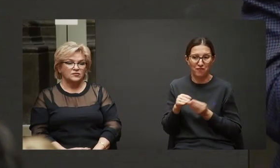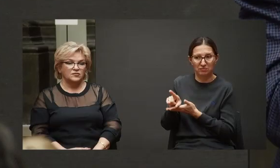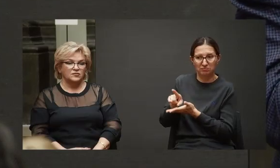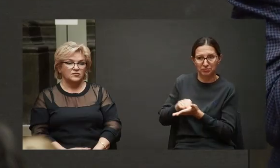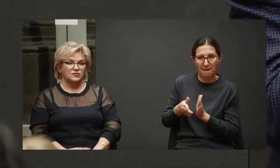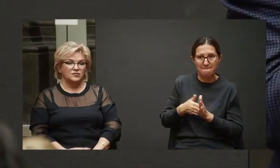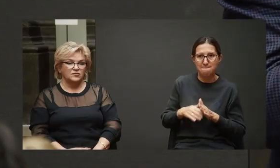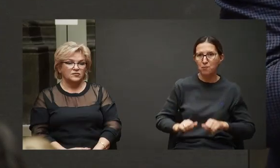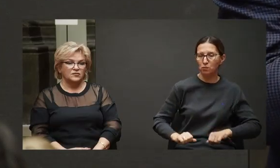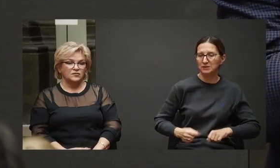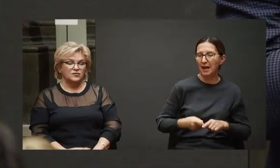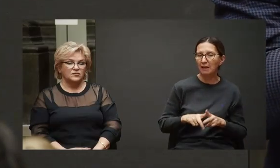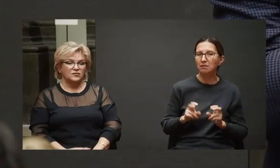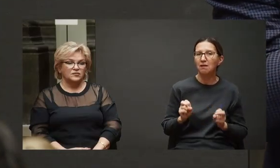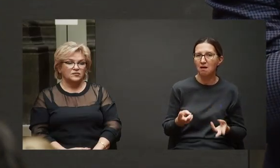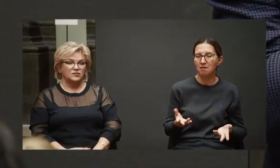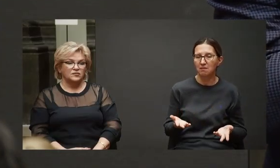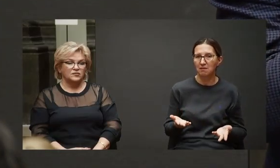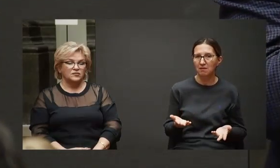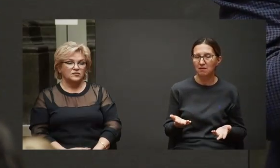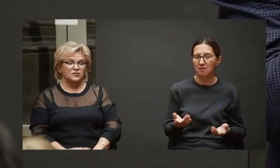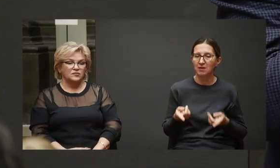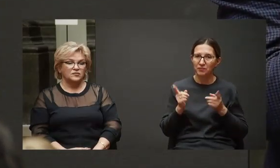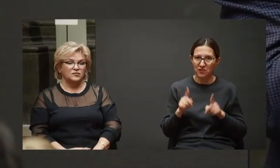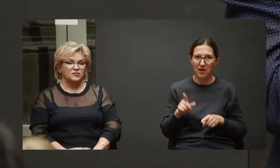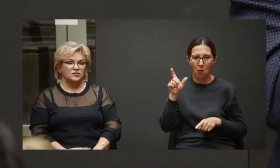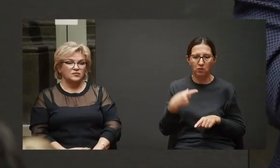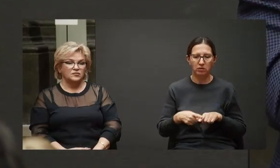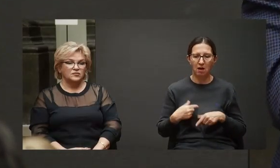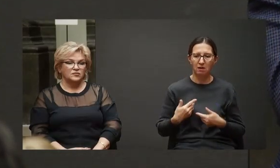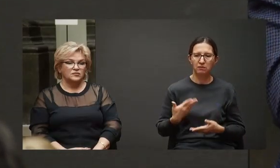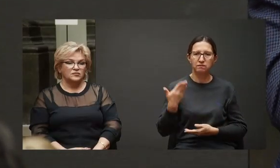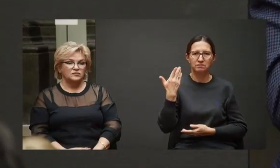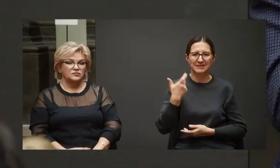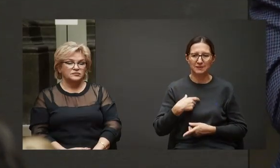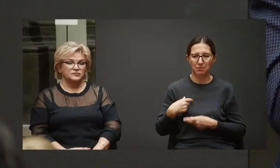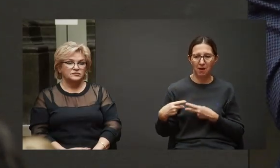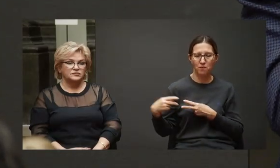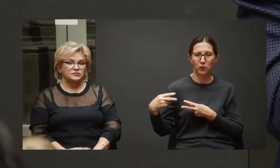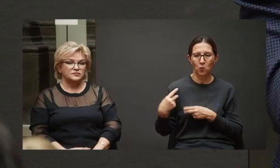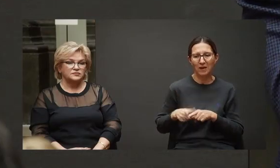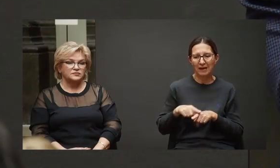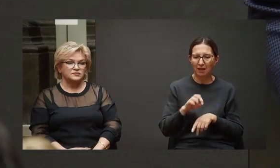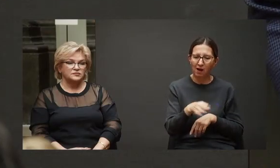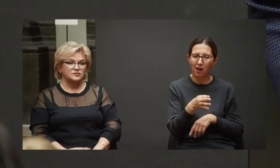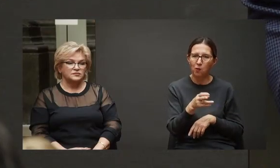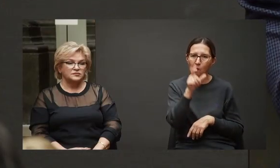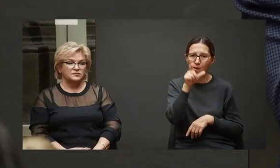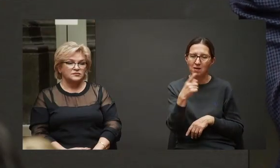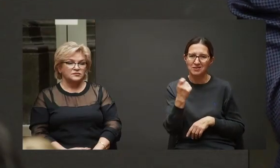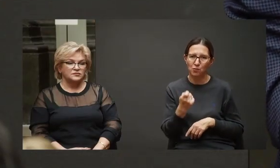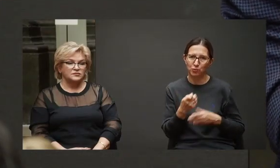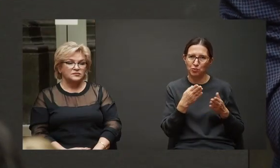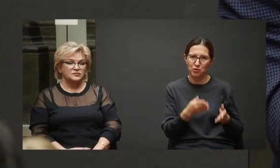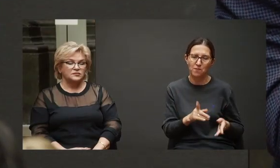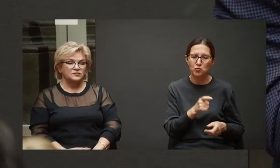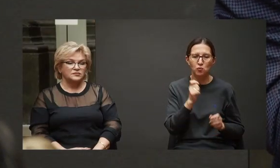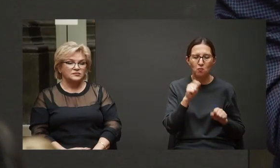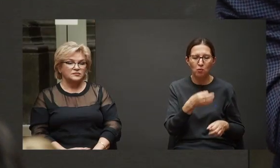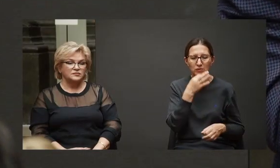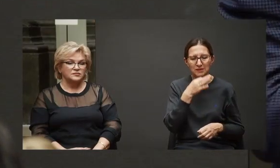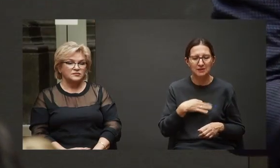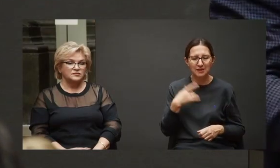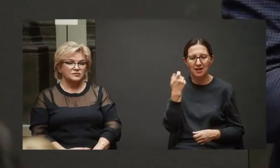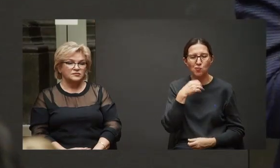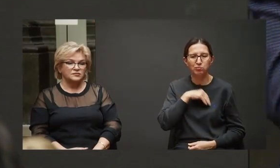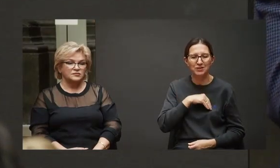Вот это как? Это он действительно возвышает себя до Аполлона или это над ним глумятся? Вот тут я не знаю. Что нам психологи скажут на эту